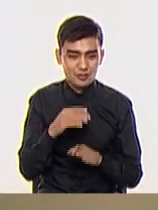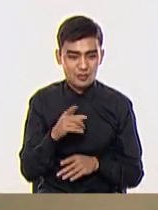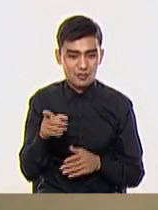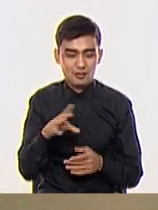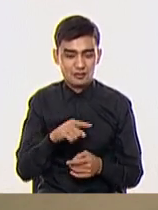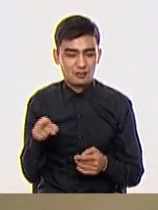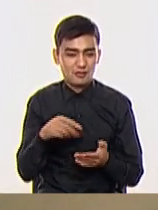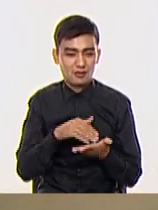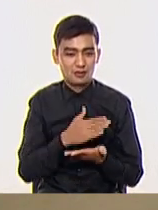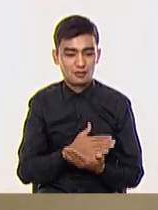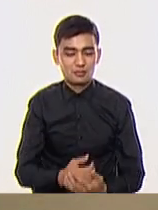отказывают